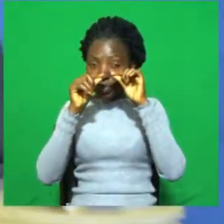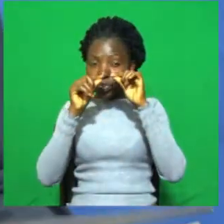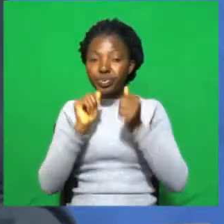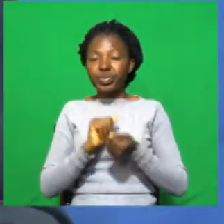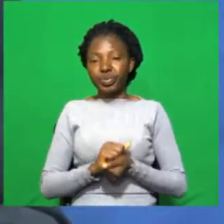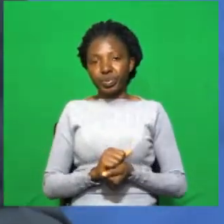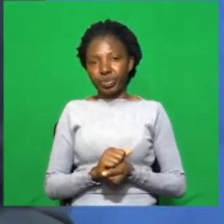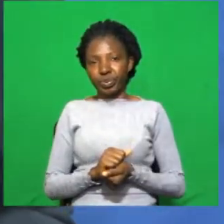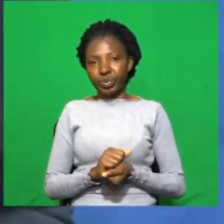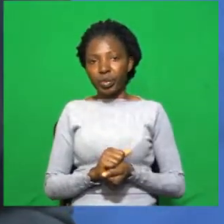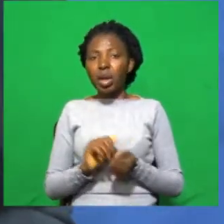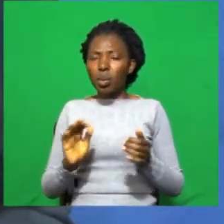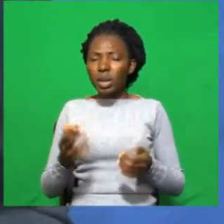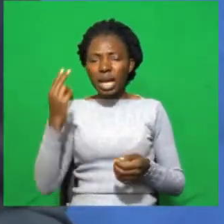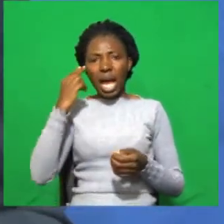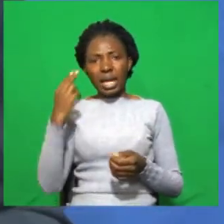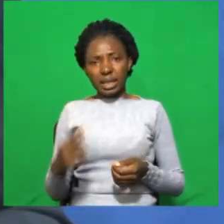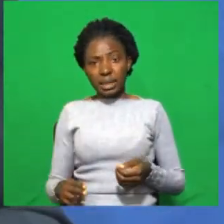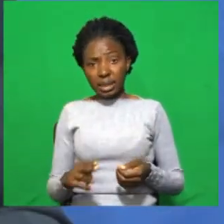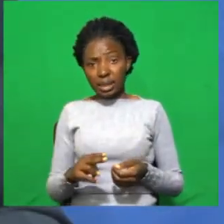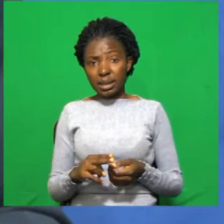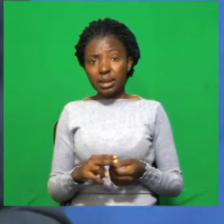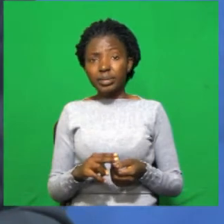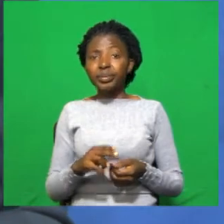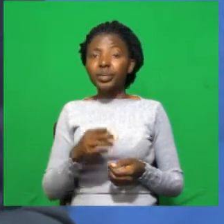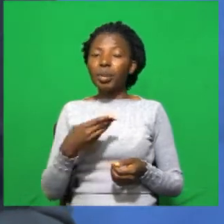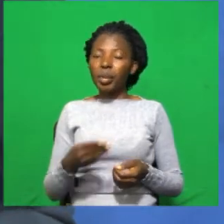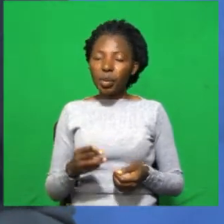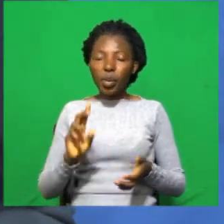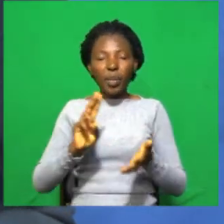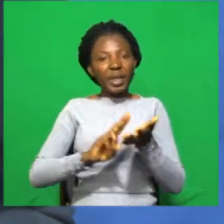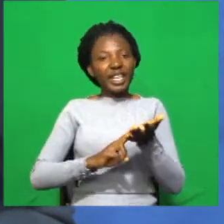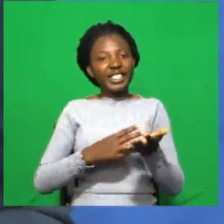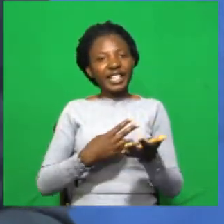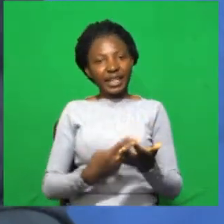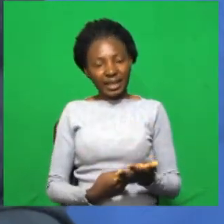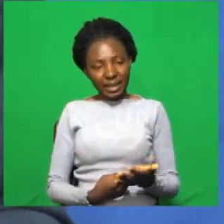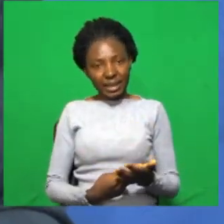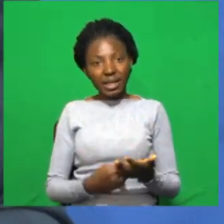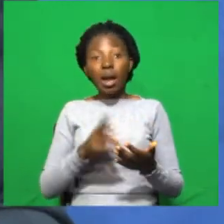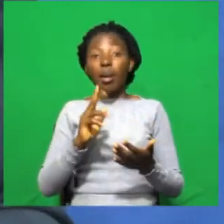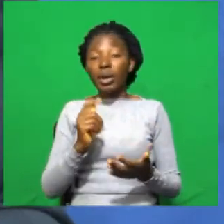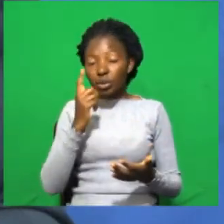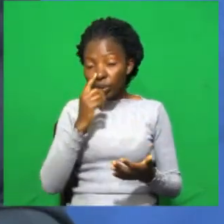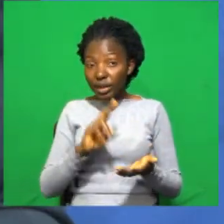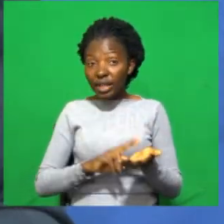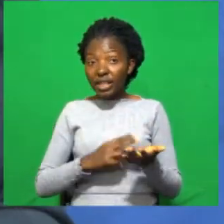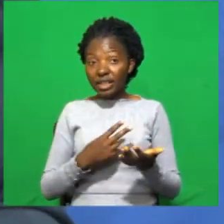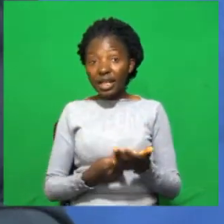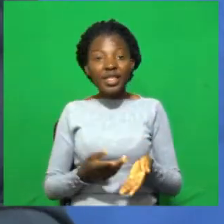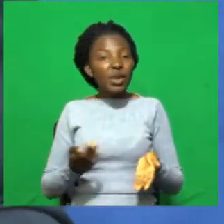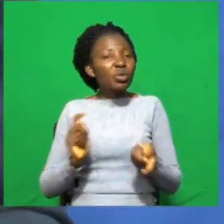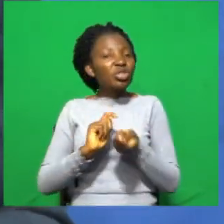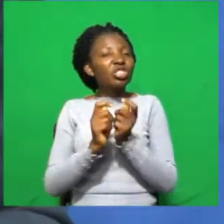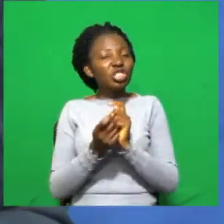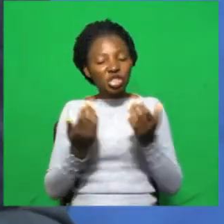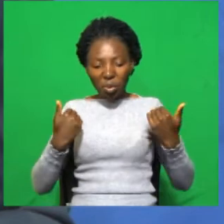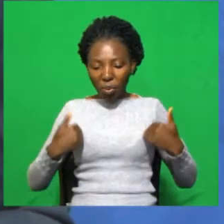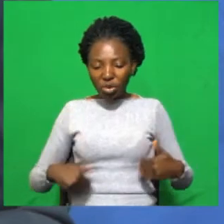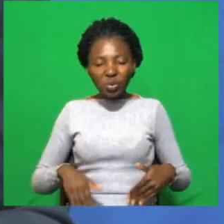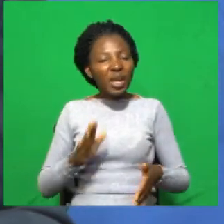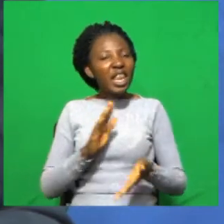Zviri kubuda manzwisiro andoita ndeyekuti vanhu vanomuka, asi vachimuka vatopfeka muviri